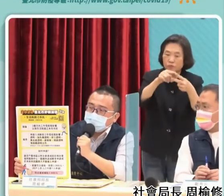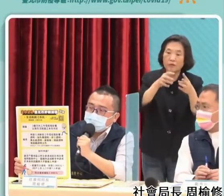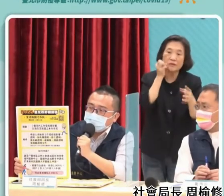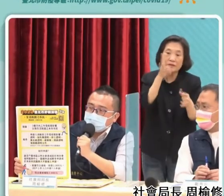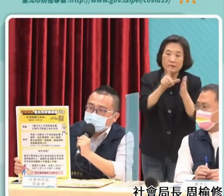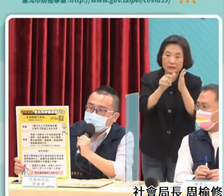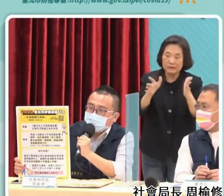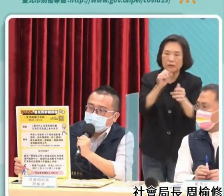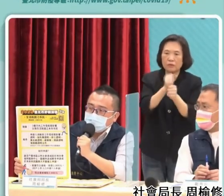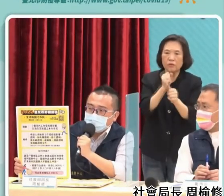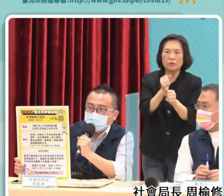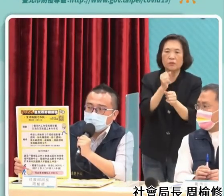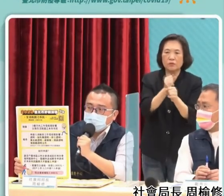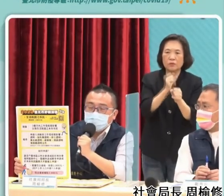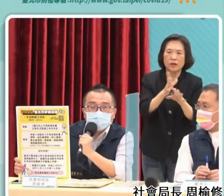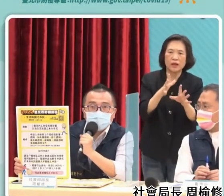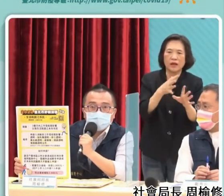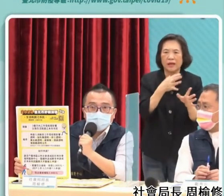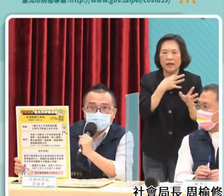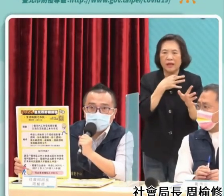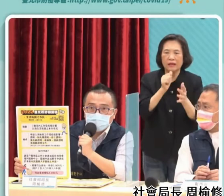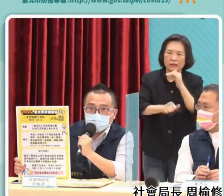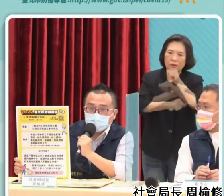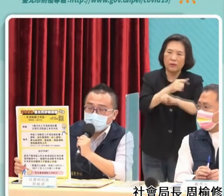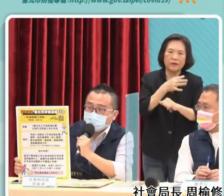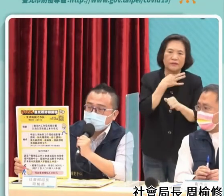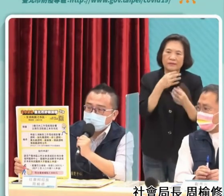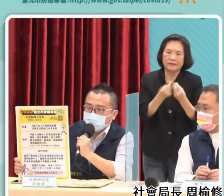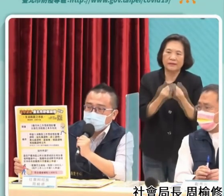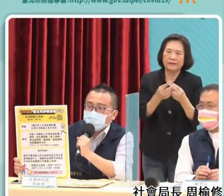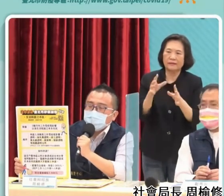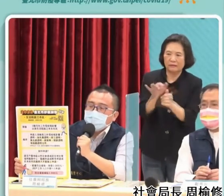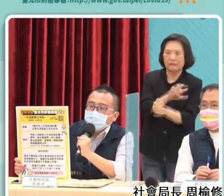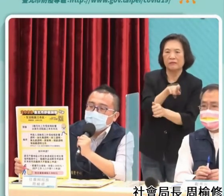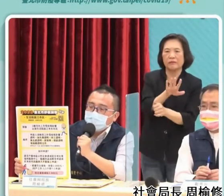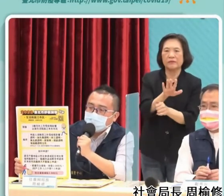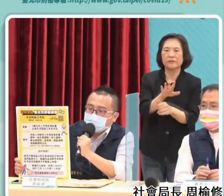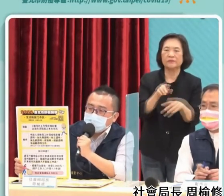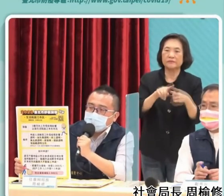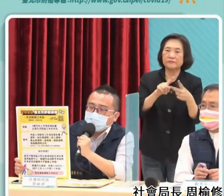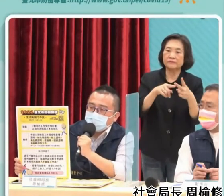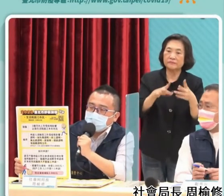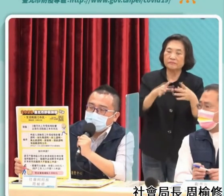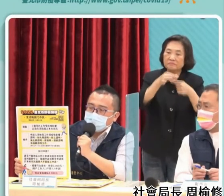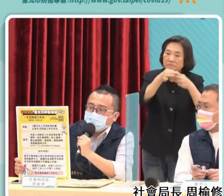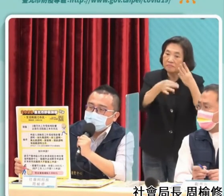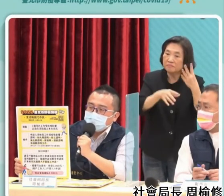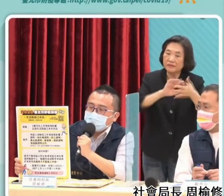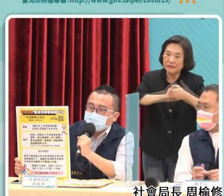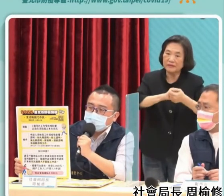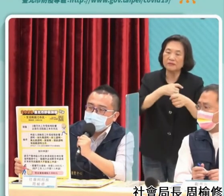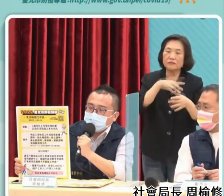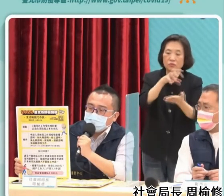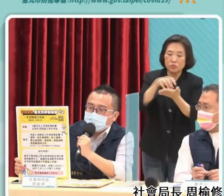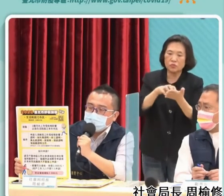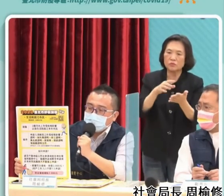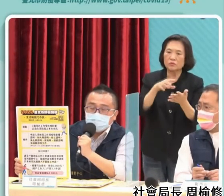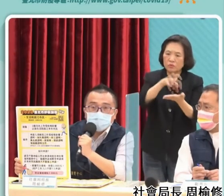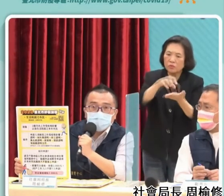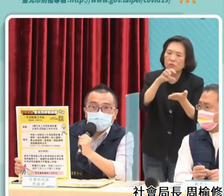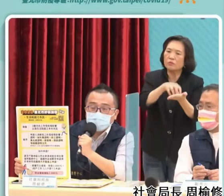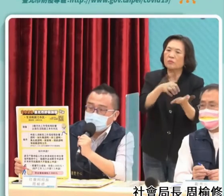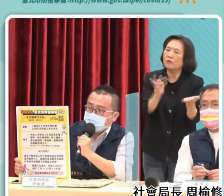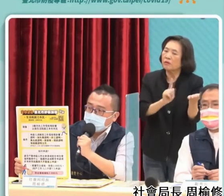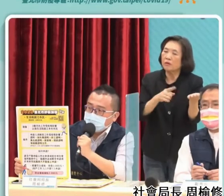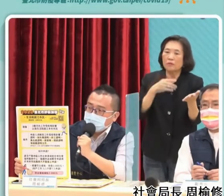内工作受疫情影响以致生活陷困的台北市的市民。那条件呢，必须检具工作受疫情影响的证